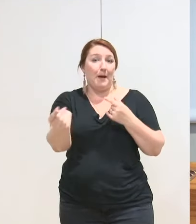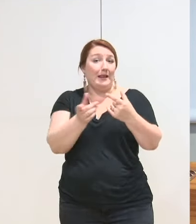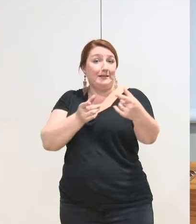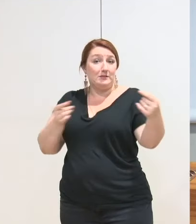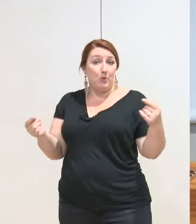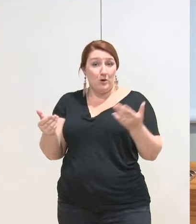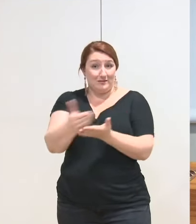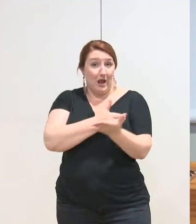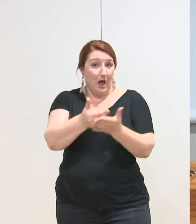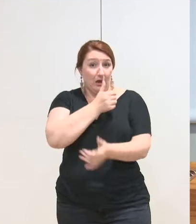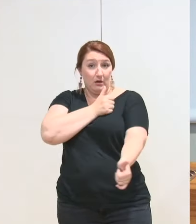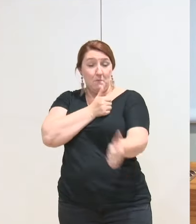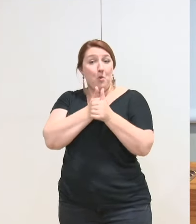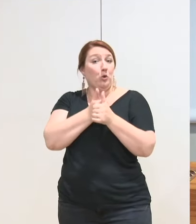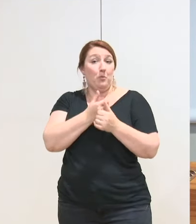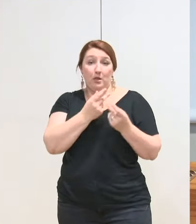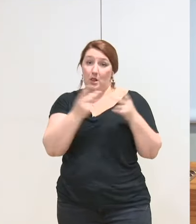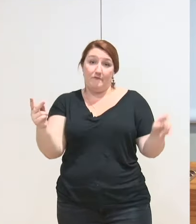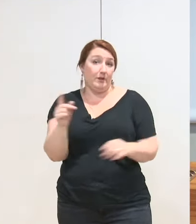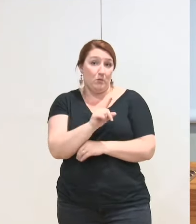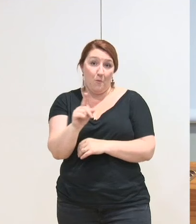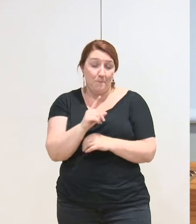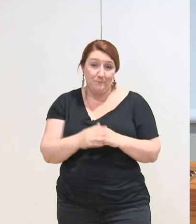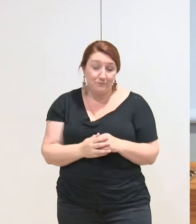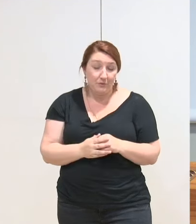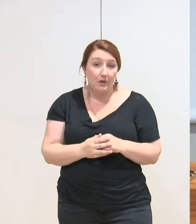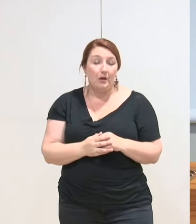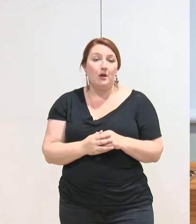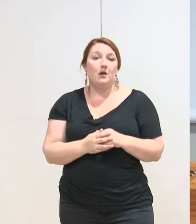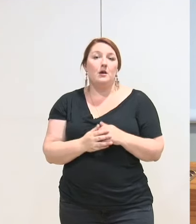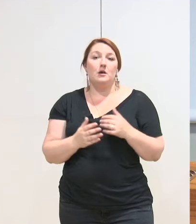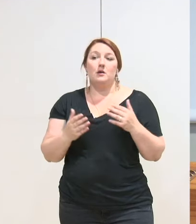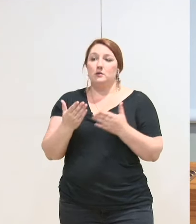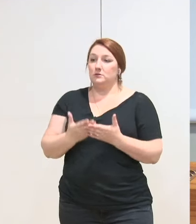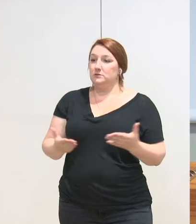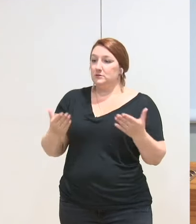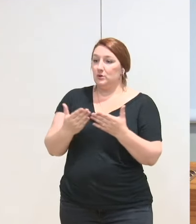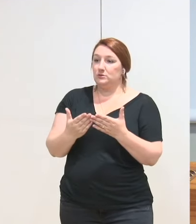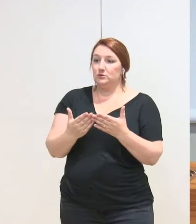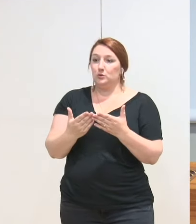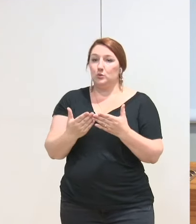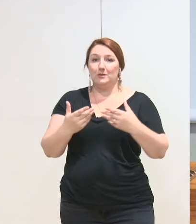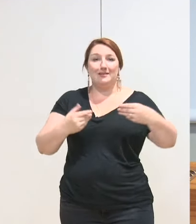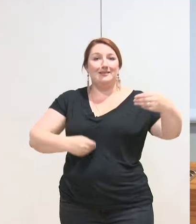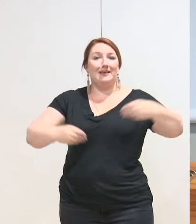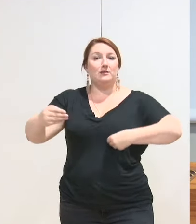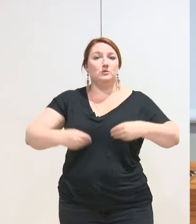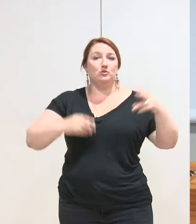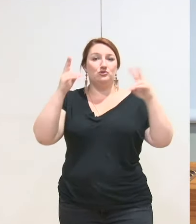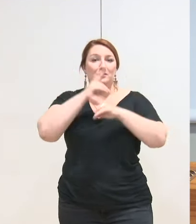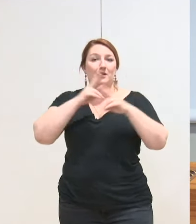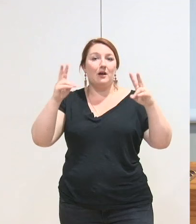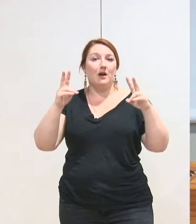attaqué la ville euh que dans le cas de changement classique de direction générale dans